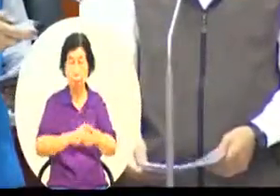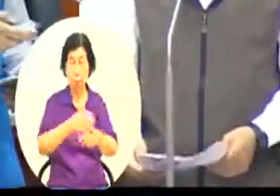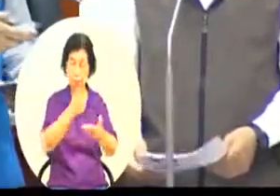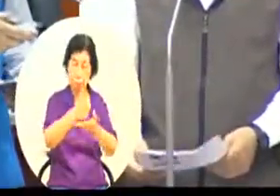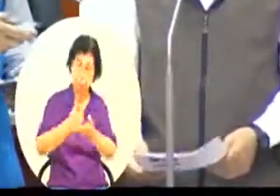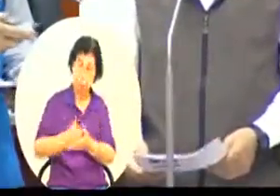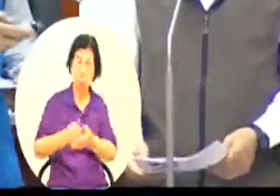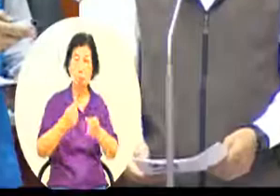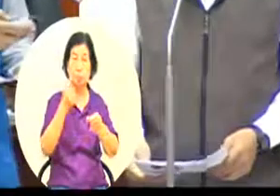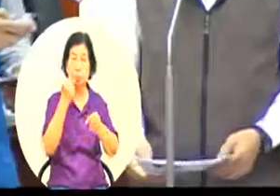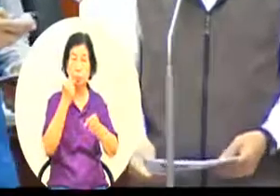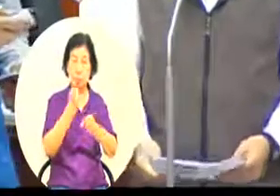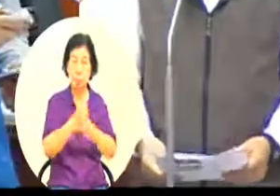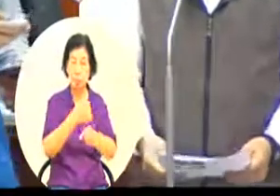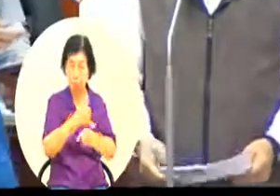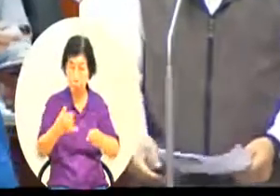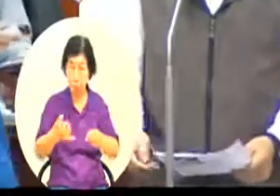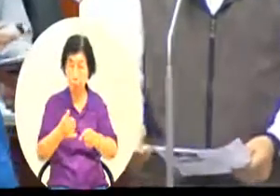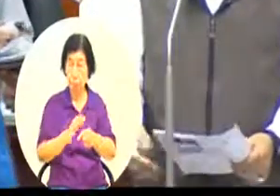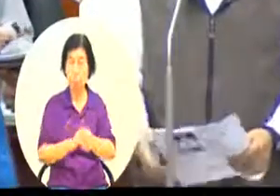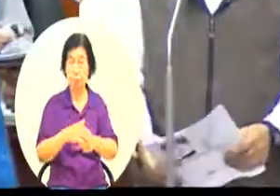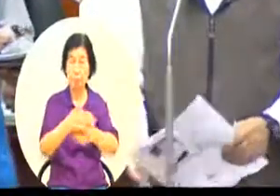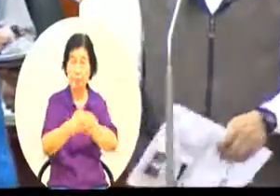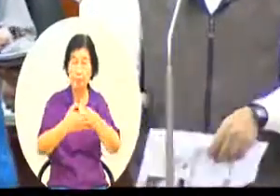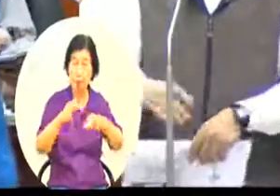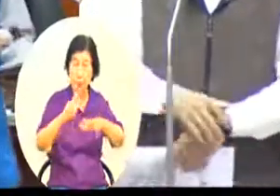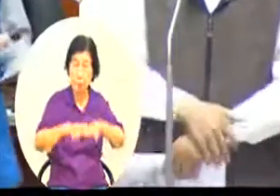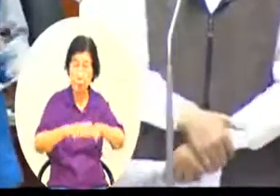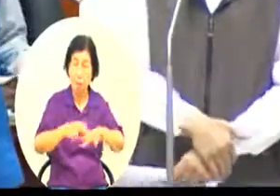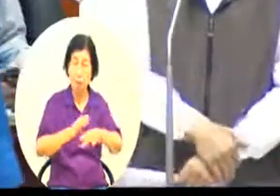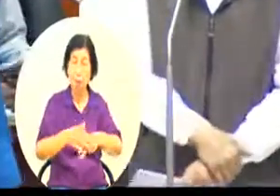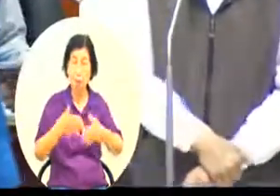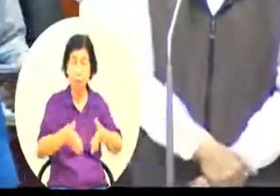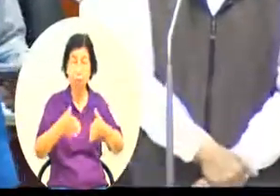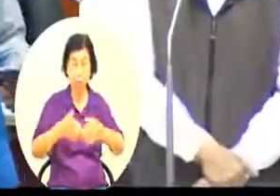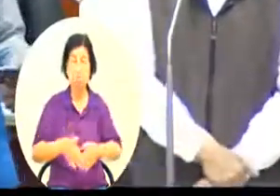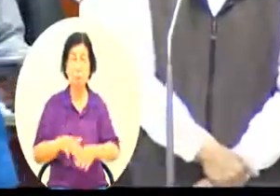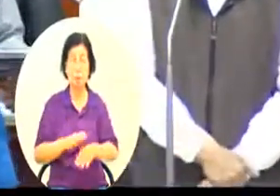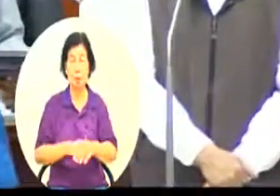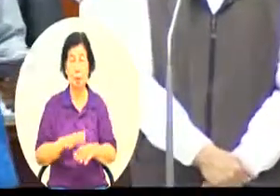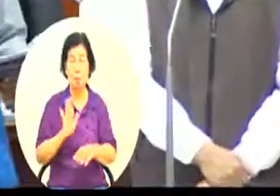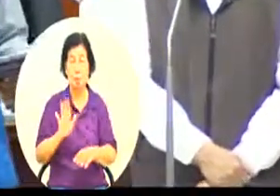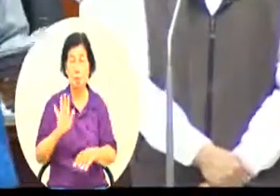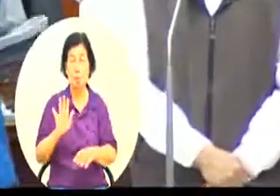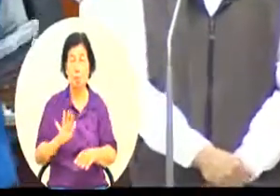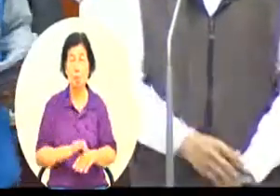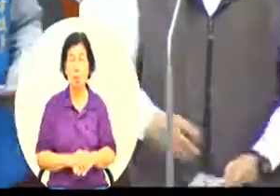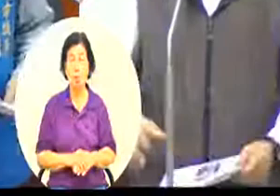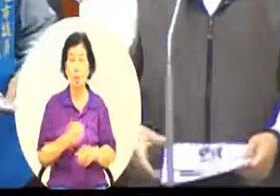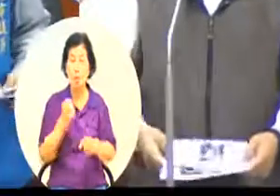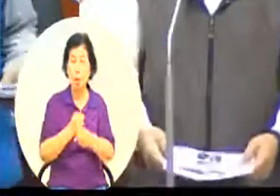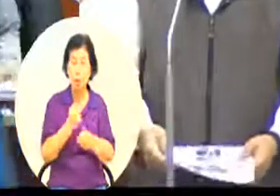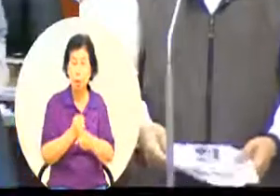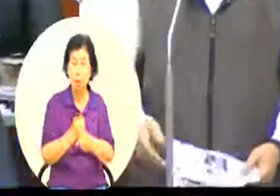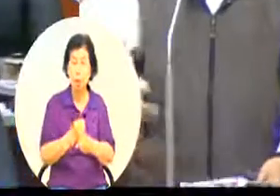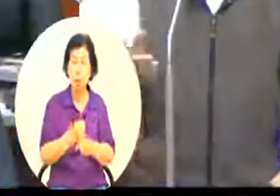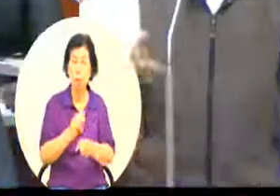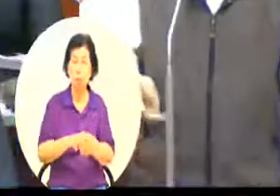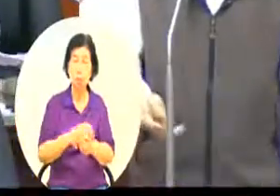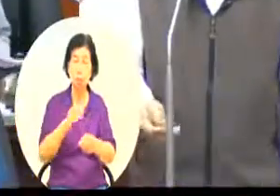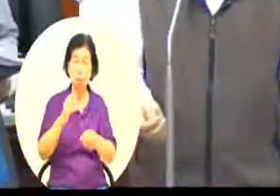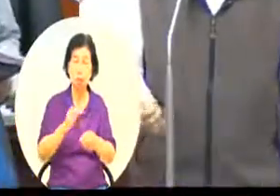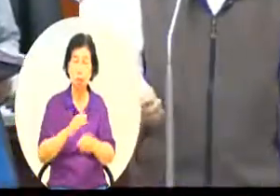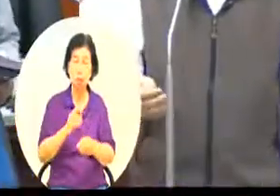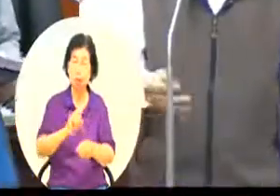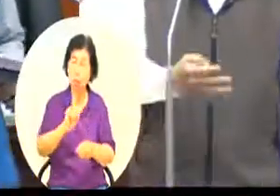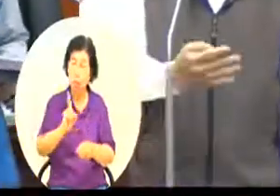作重不重要？ 保全当然是重要。 他们工作职掌是什么？ 主要是第一个导